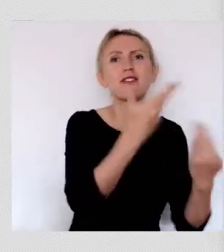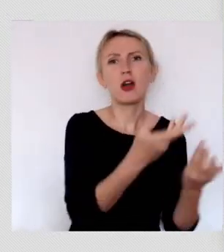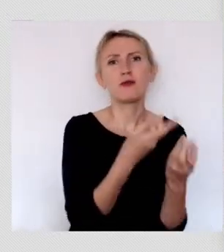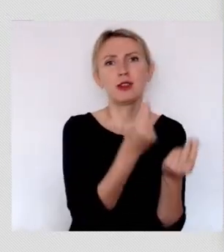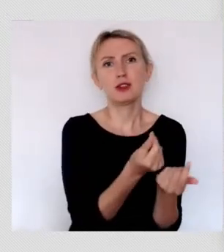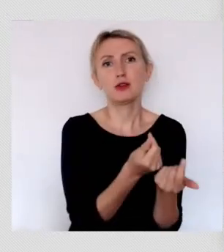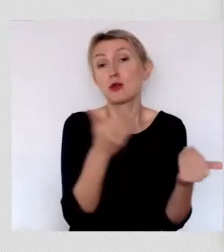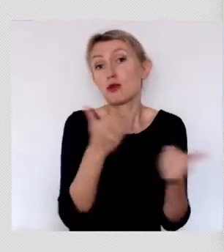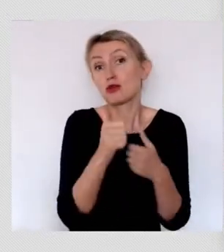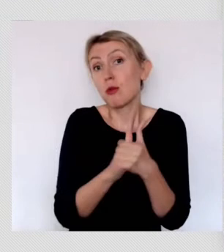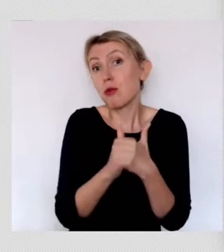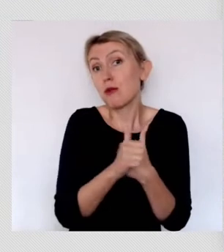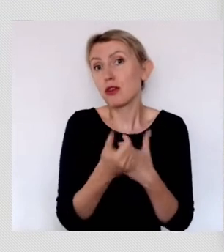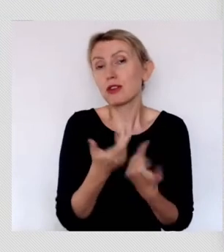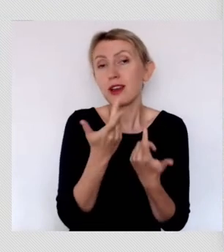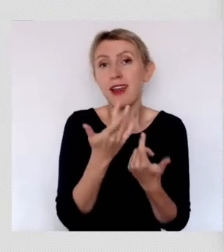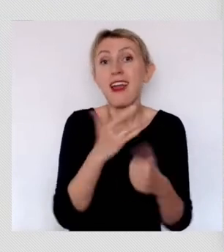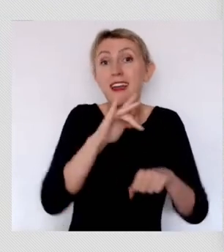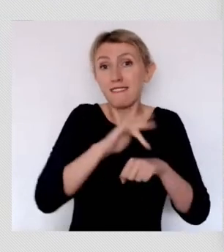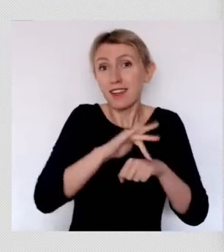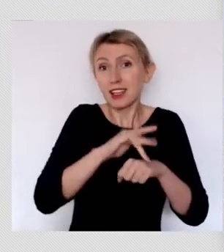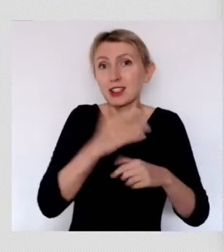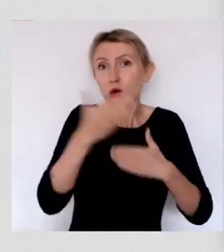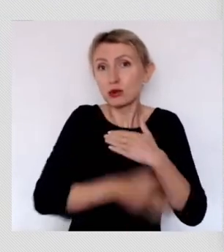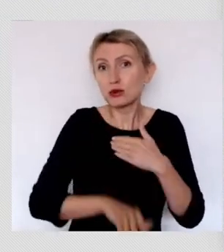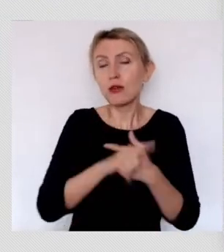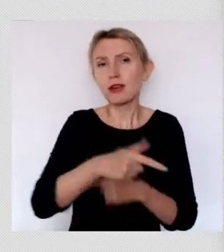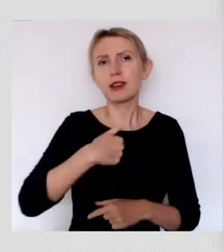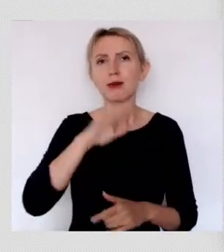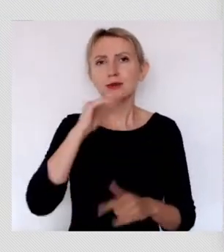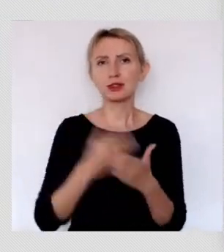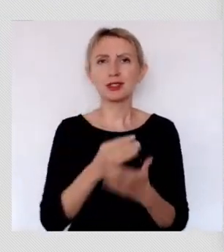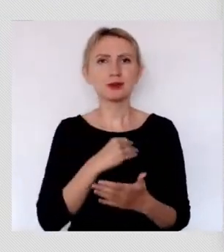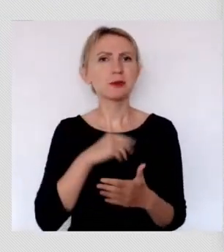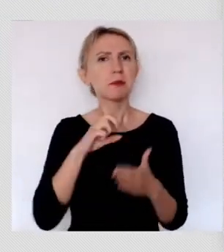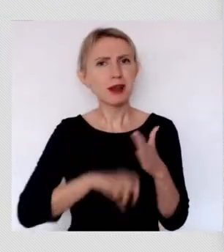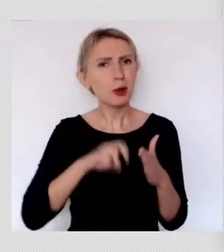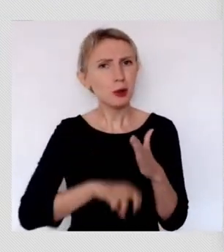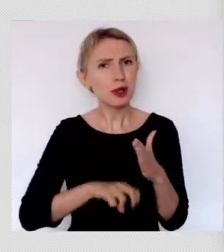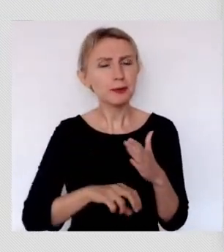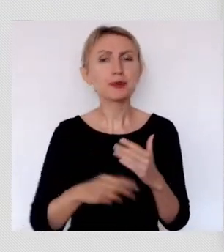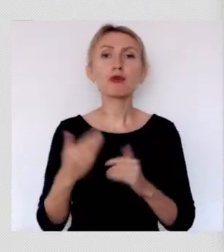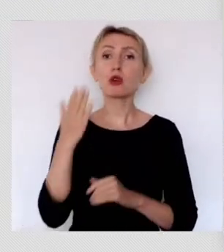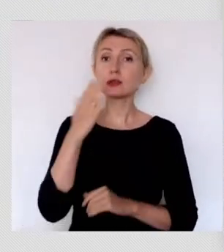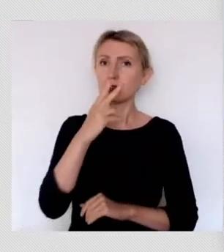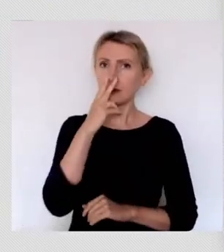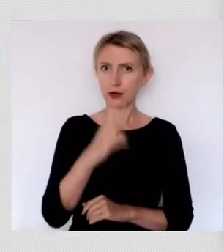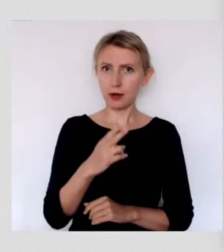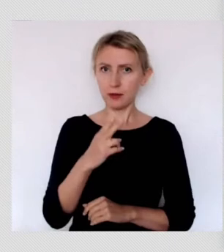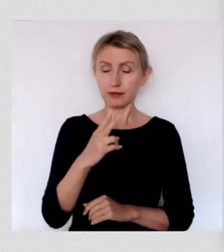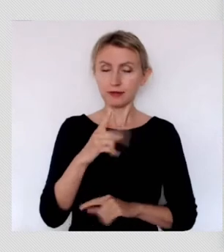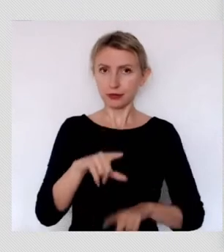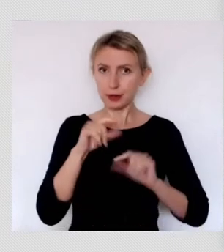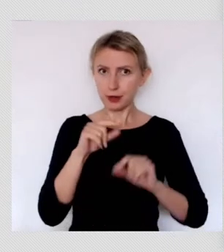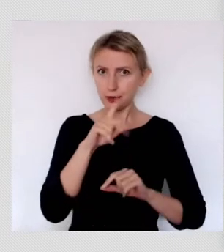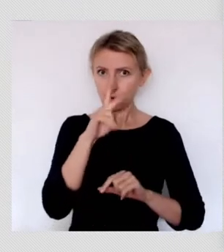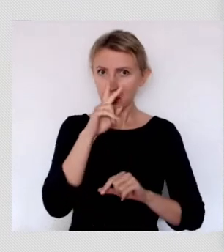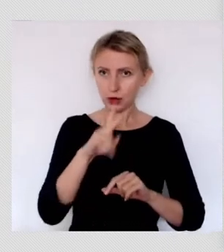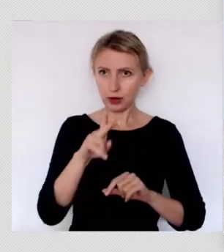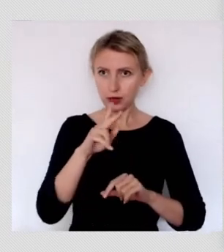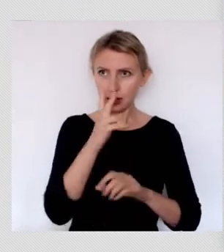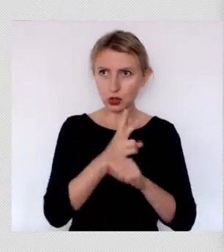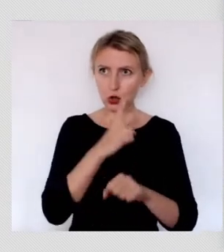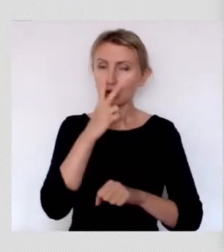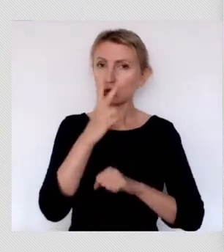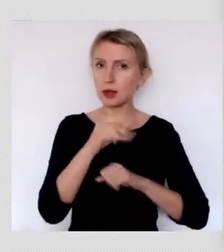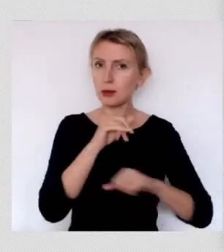na finalny wynik. Ja przyznam się szczerze, mi tego brakuje, dlatego patrząc na ostatnie wybory samorządowe, zapytania o dostępność